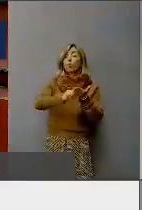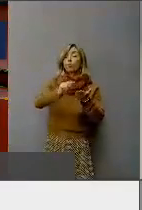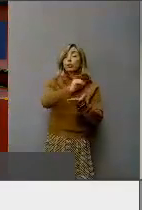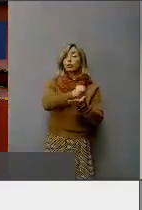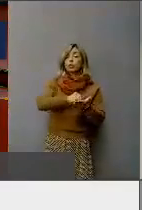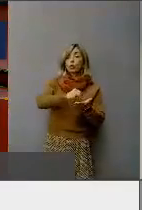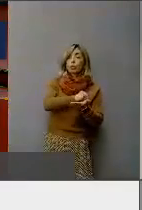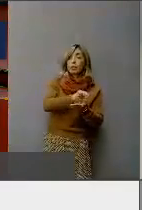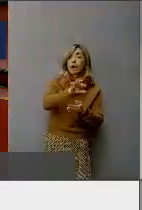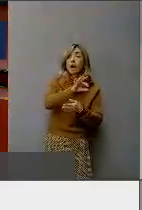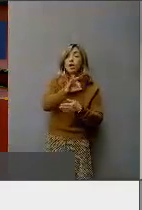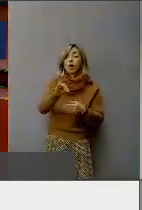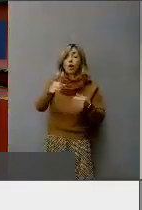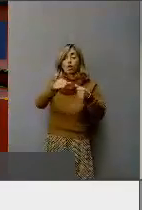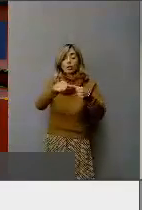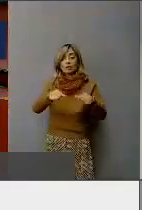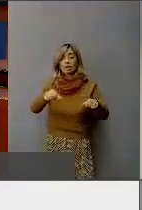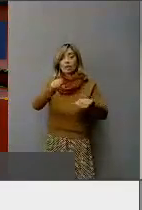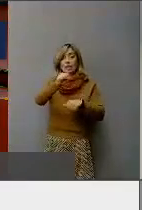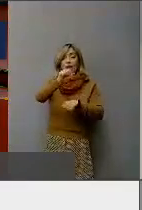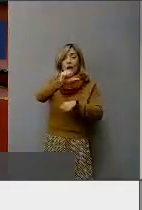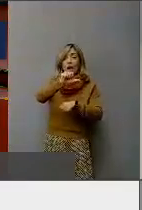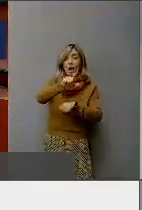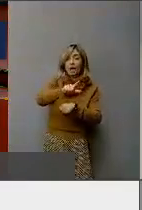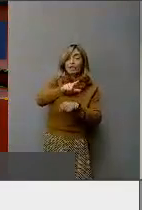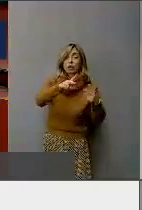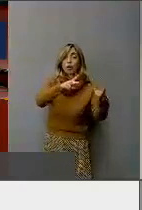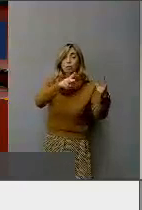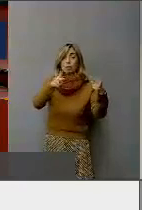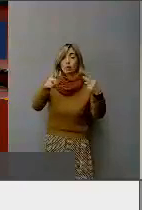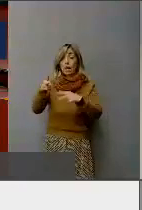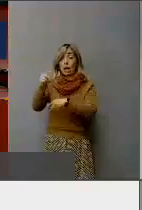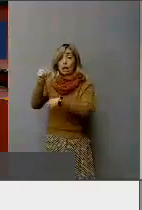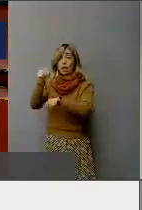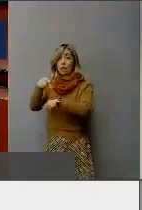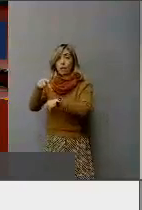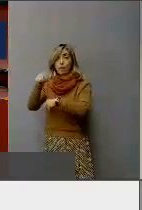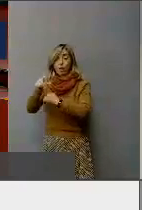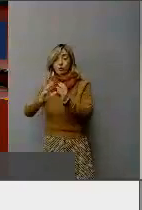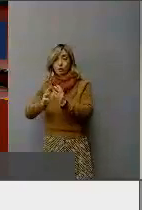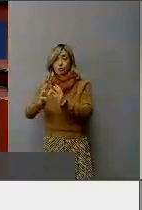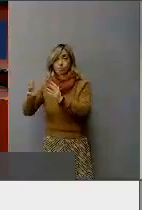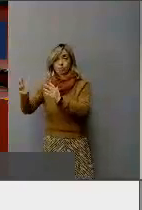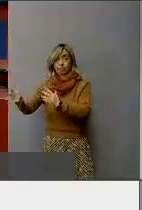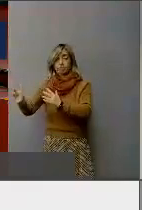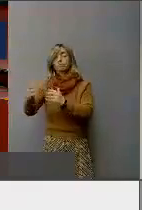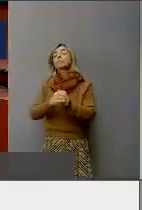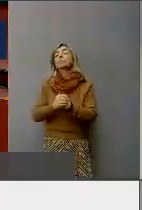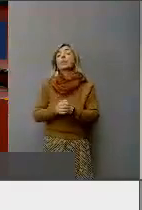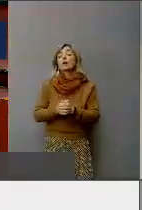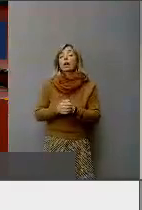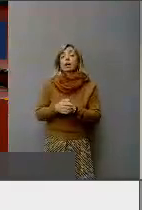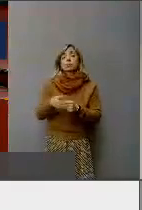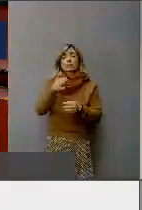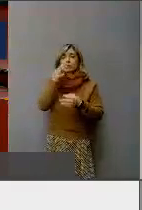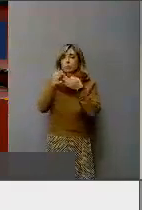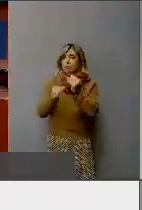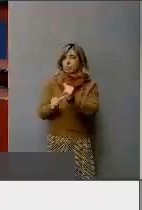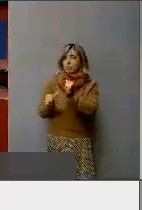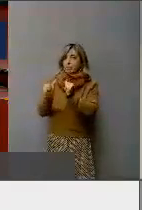degli ospedali le sedi delle poste eccetera eccetera tutto ciò premesso appunto la